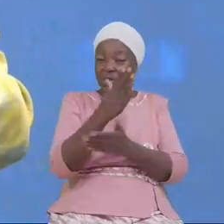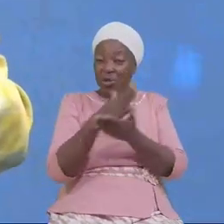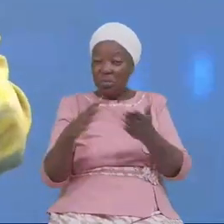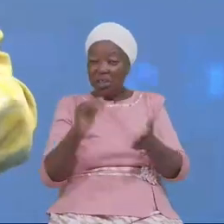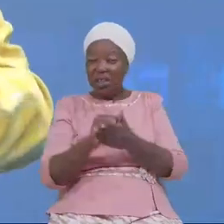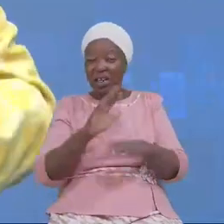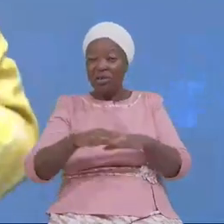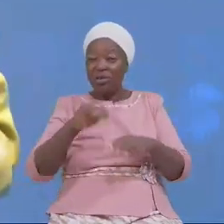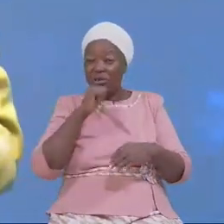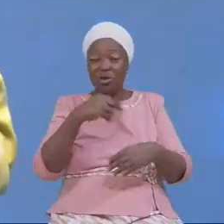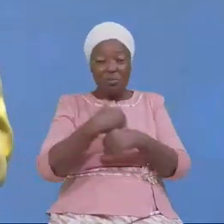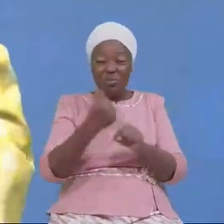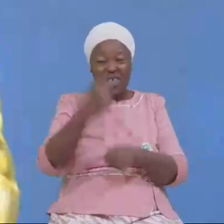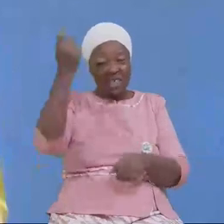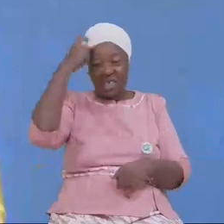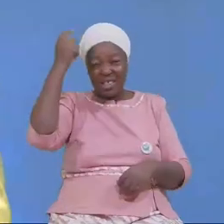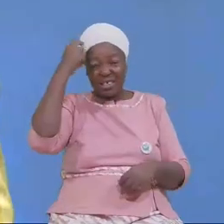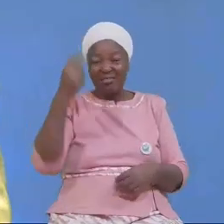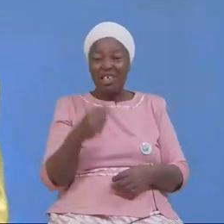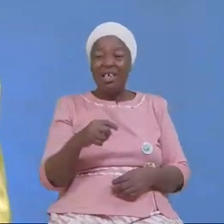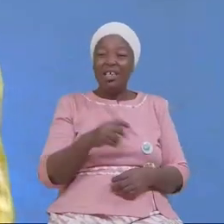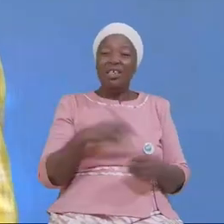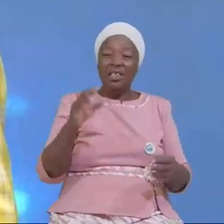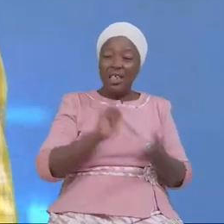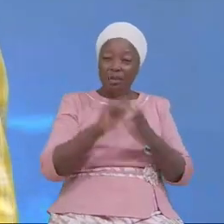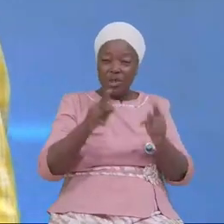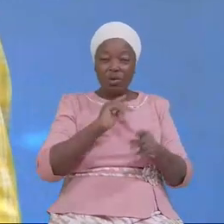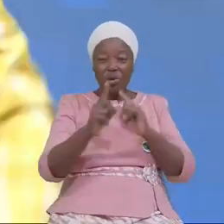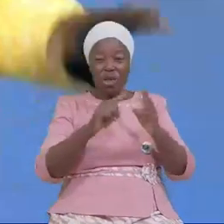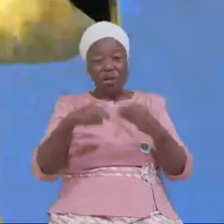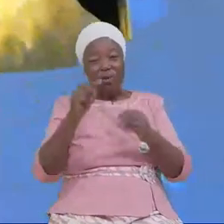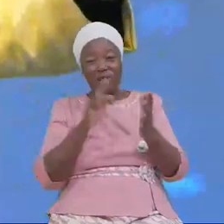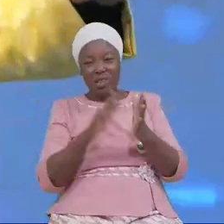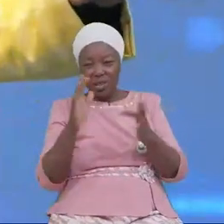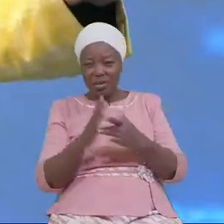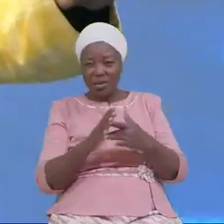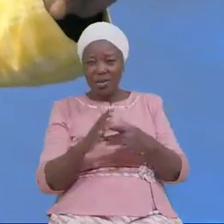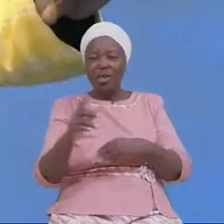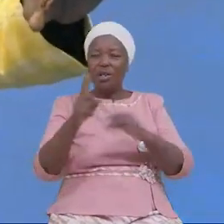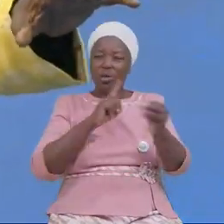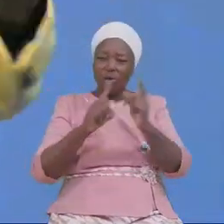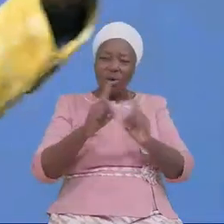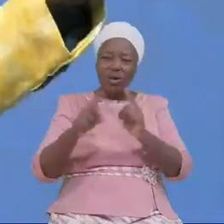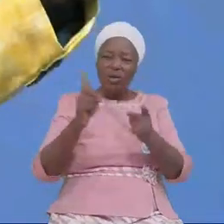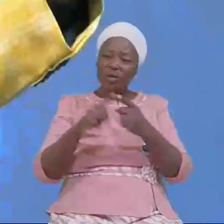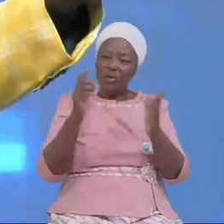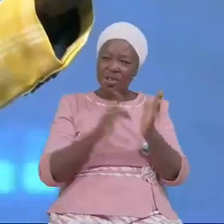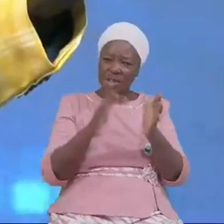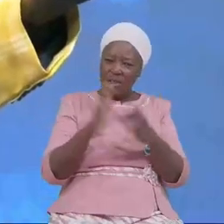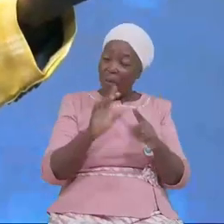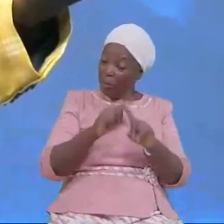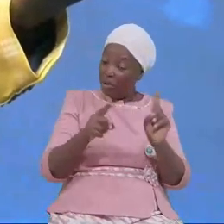ce qui n'a pas de sens, il disait des bêtises. Il parlait de Jésus, il parlait à Jésus, mais